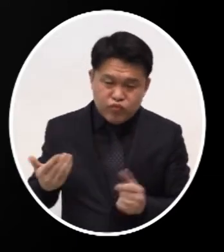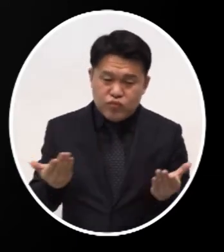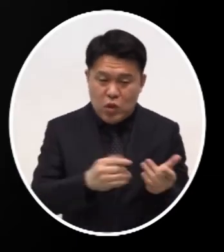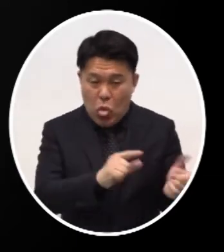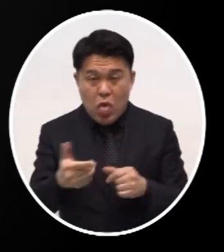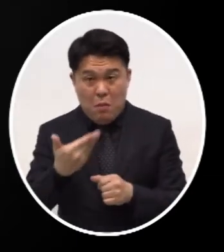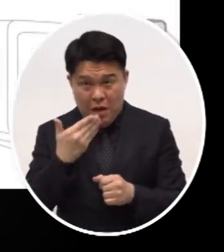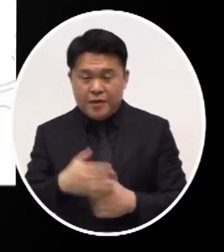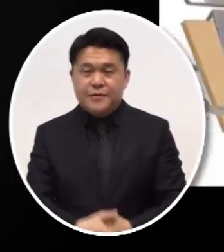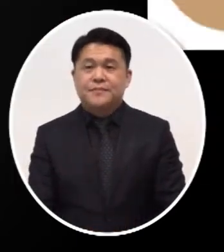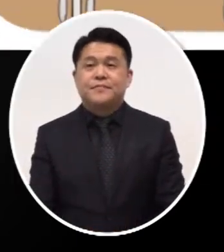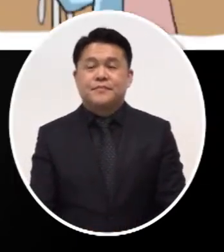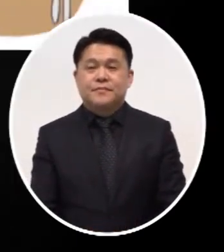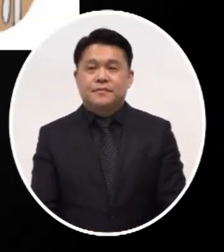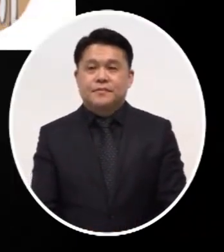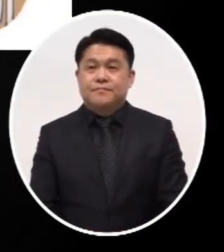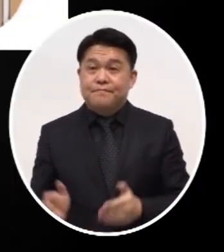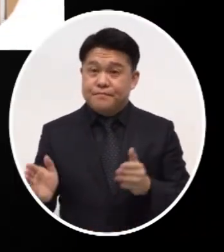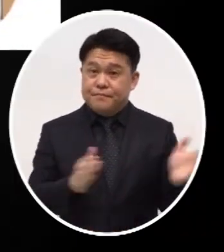할 수 있습니다.